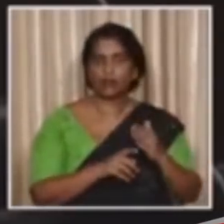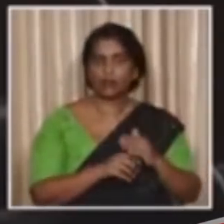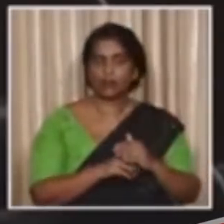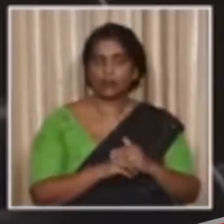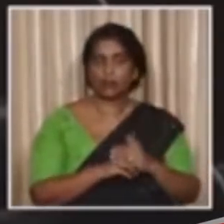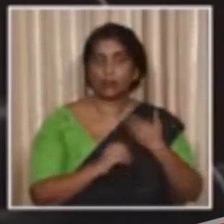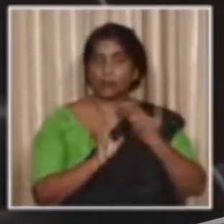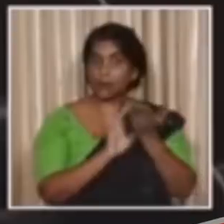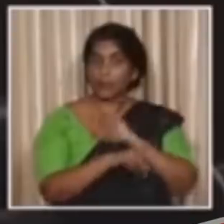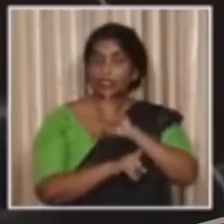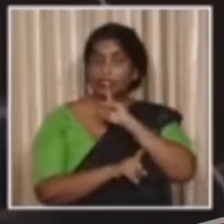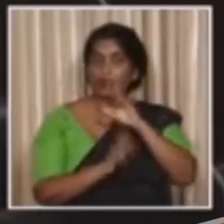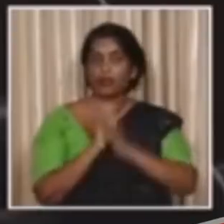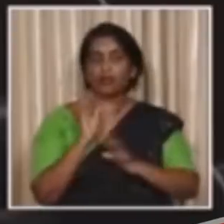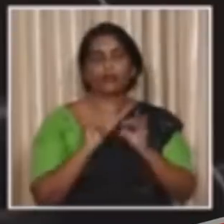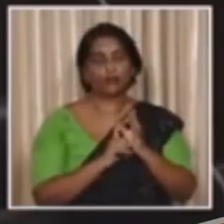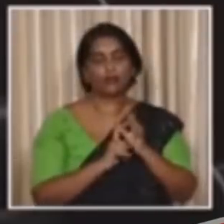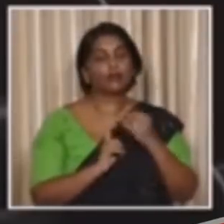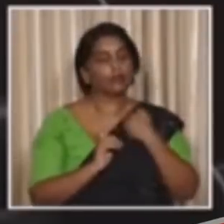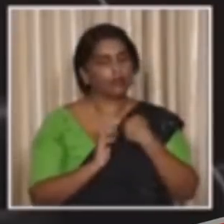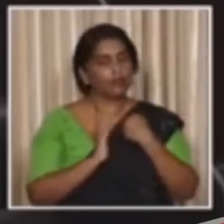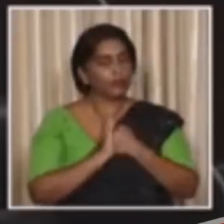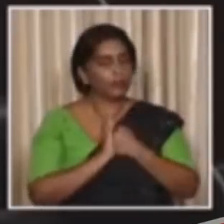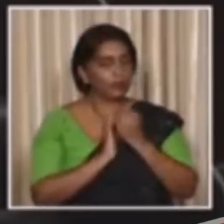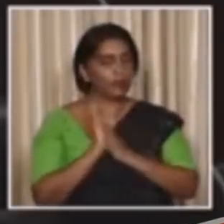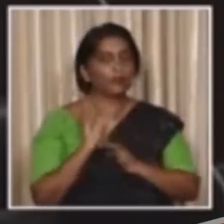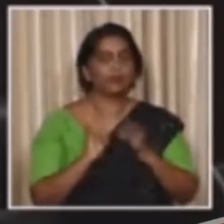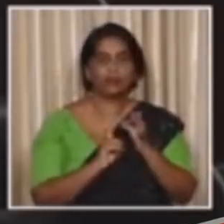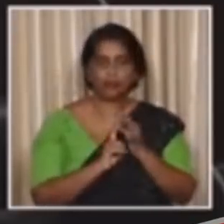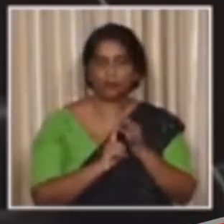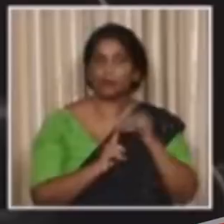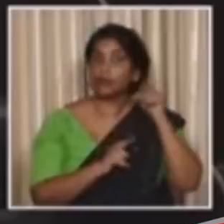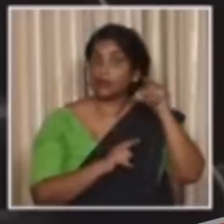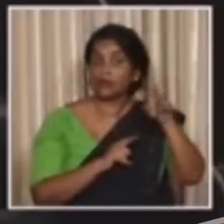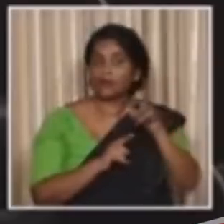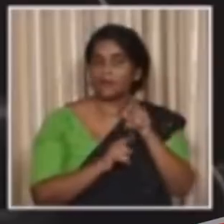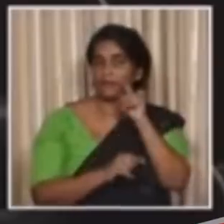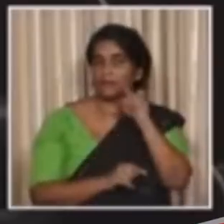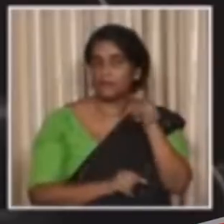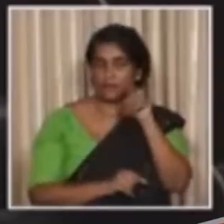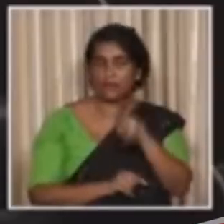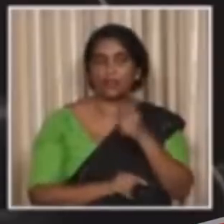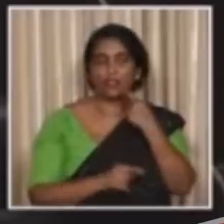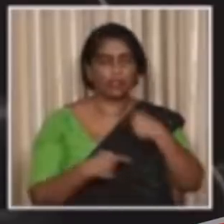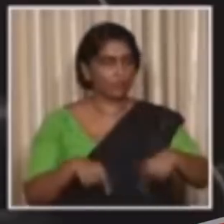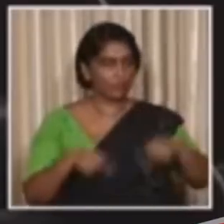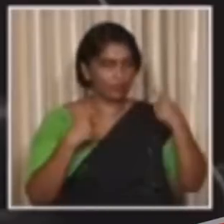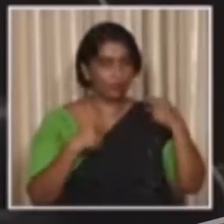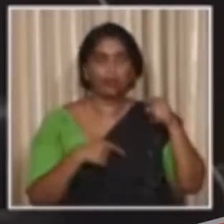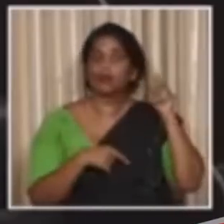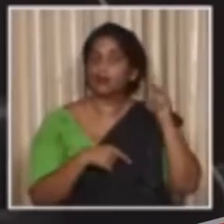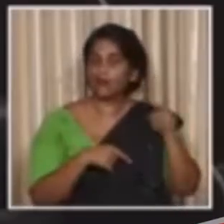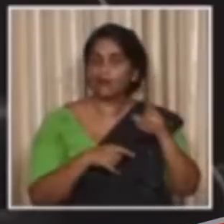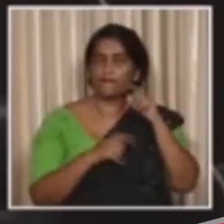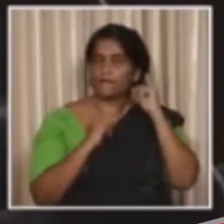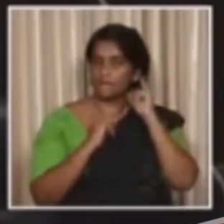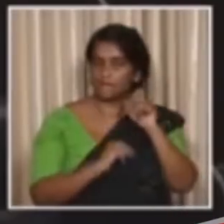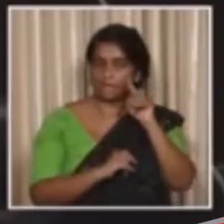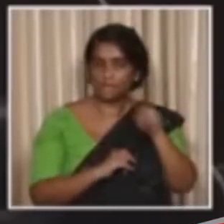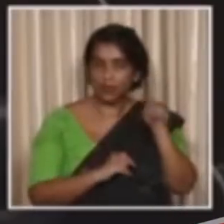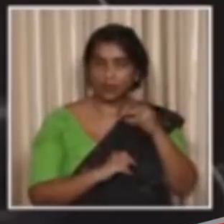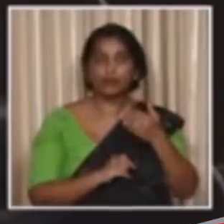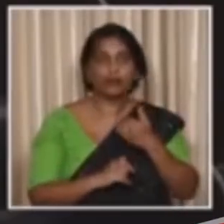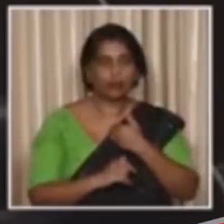මට කලින් කතා කරපු මන්ත්‍රීතුමා ඒ නිසා ගරු මුලසනාරුඩ මන්ත්‍රීතුමනි මෙතන තියෙන්නේ වැරදි වැරදි තර්කයක් මෙතන තියෙන්නේ වැරදි තර්කයක්